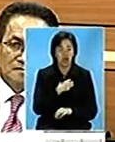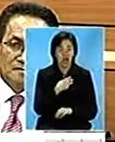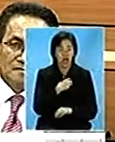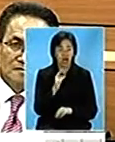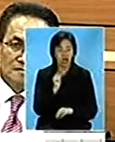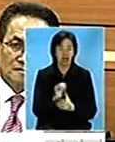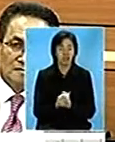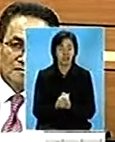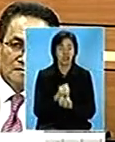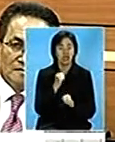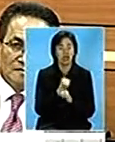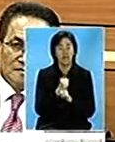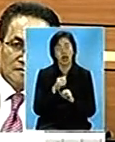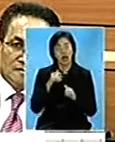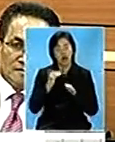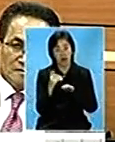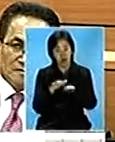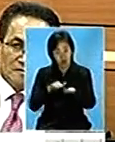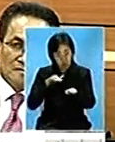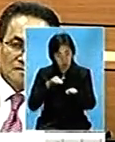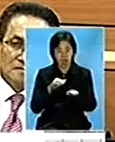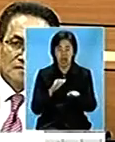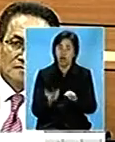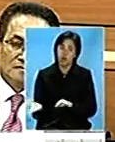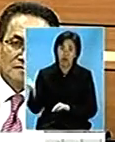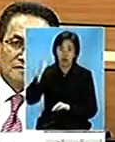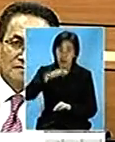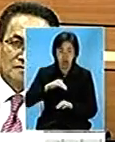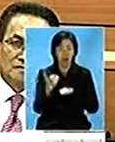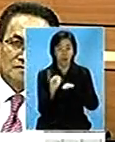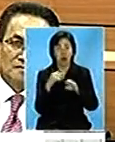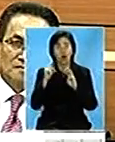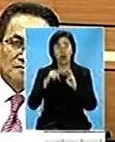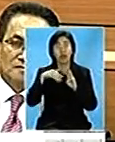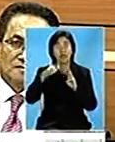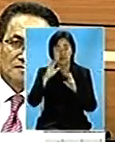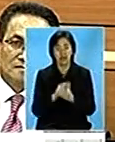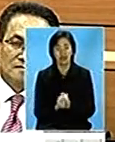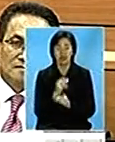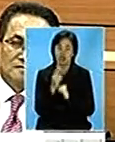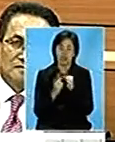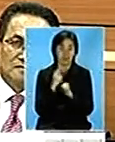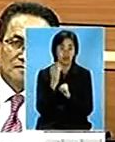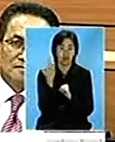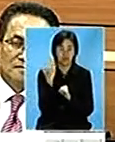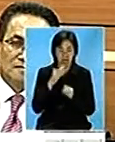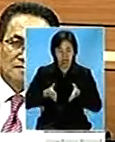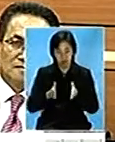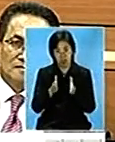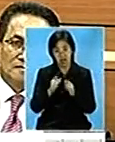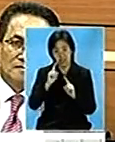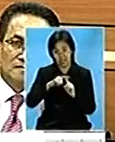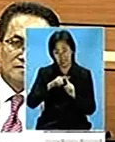ณฑ์ 6,000 คันขึ้นไปโดยเฉลี่ยนั้นเฉลี่ยเมื่อ2ปีที่ผ่านมานั้นนะครับเส้นทางหลวงแผ่นดินหมายเล